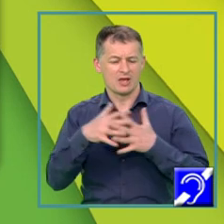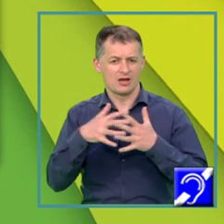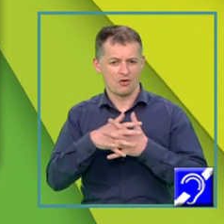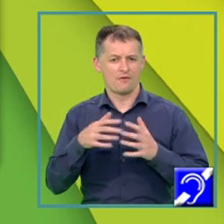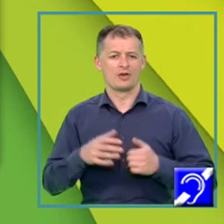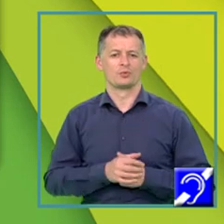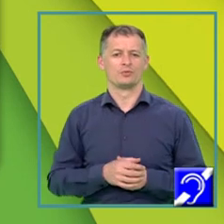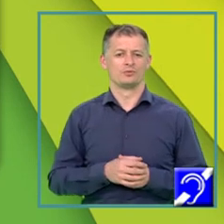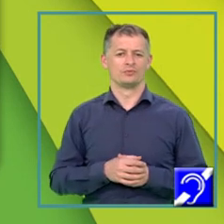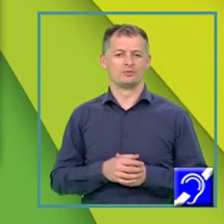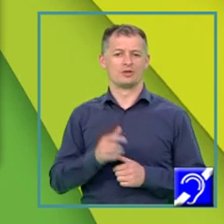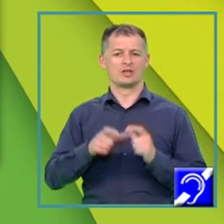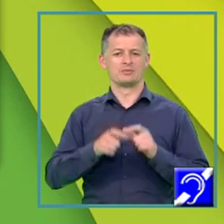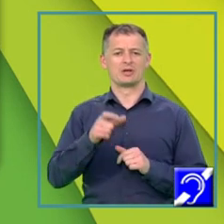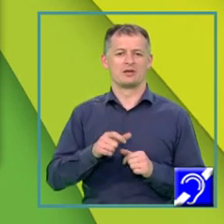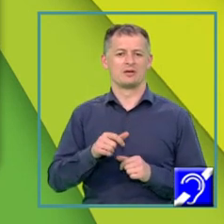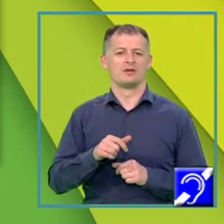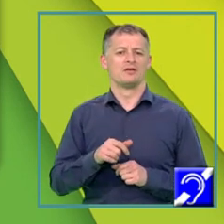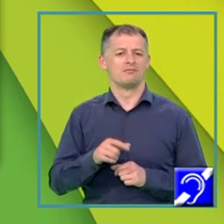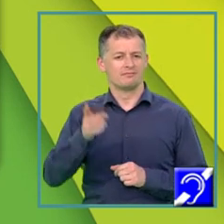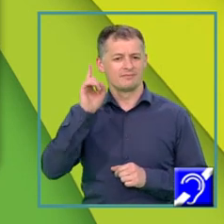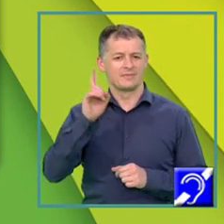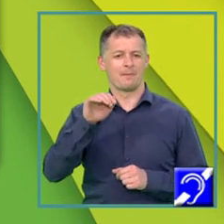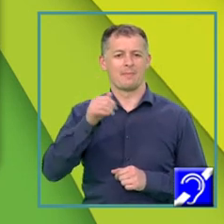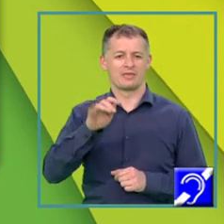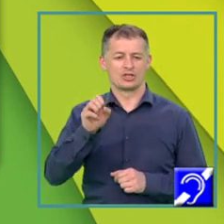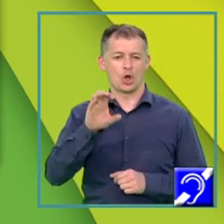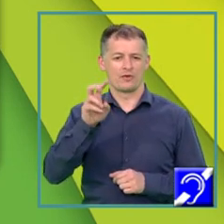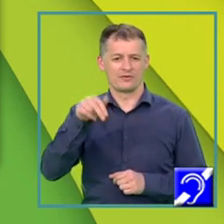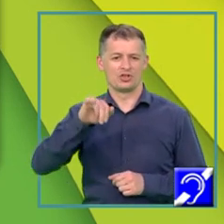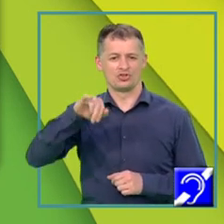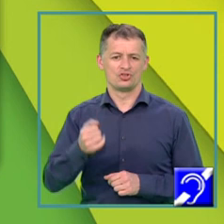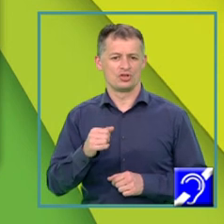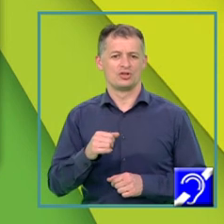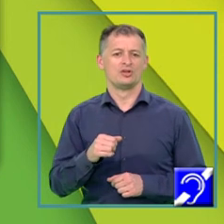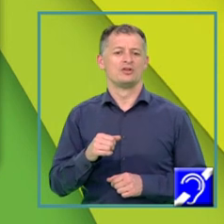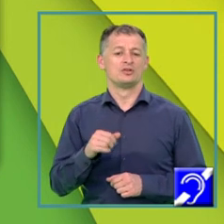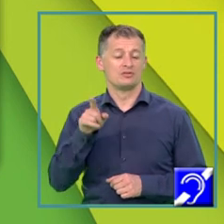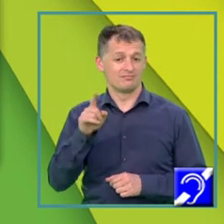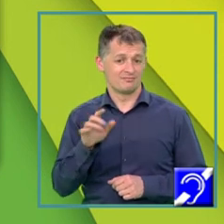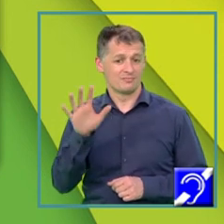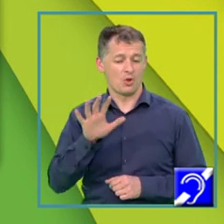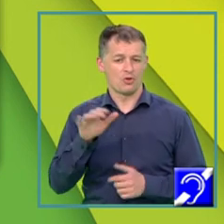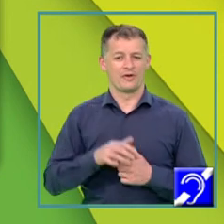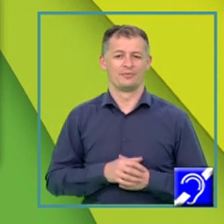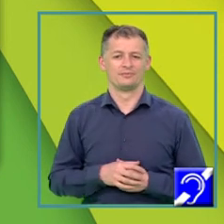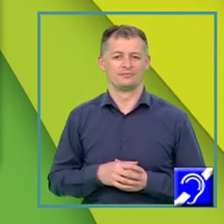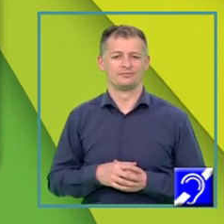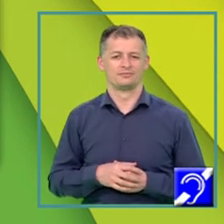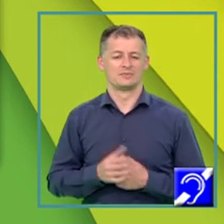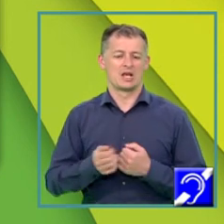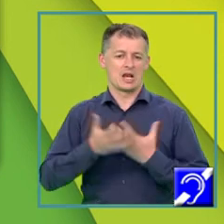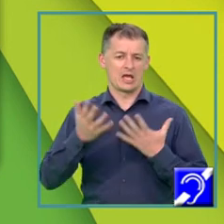al Ungariei și despre domnitorul Moldovei, Ștefan cel Mare. Dezlănțuie contraatacul. Deci este clar că se evidențiază